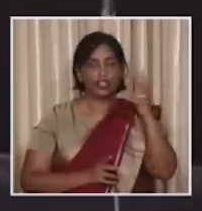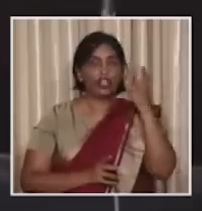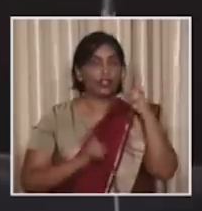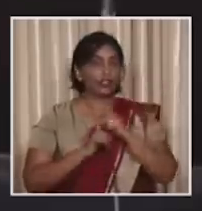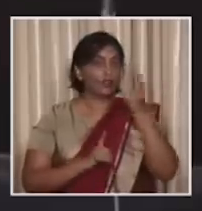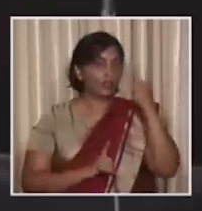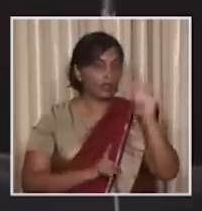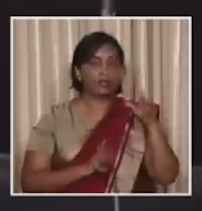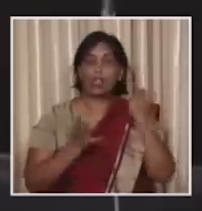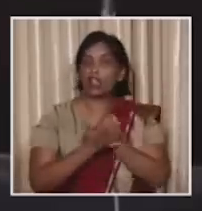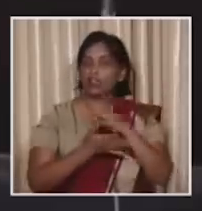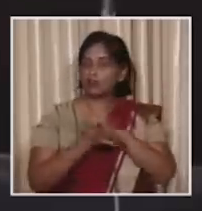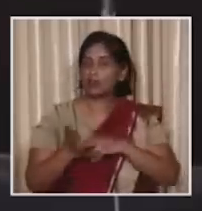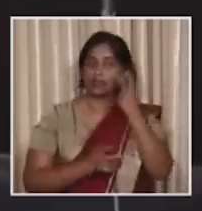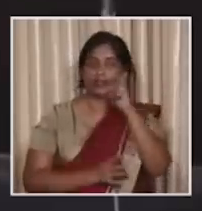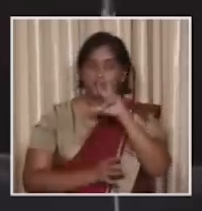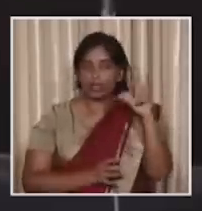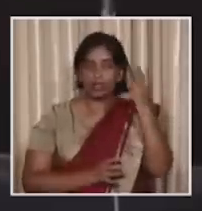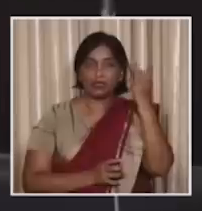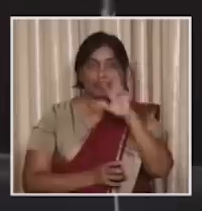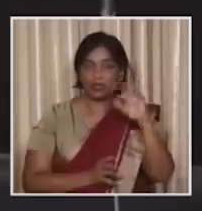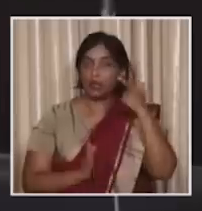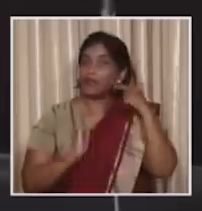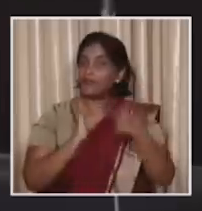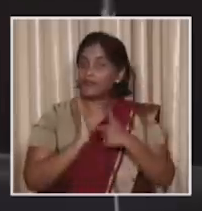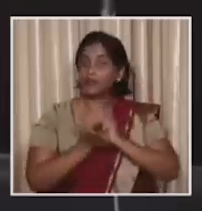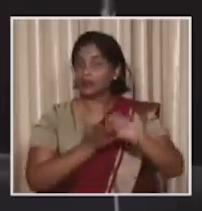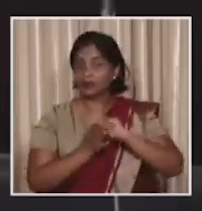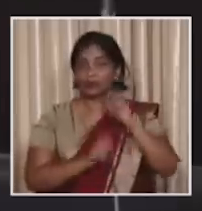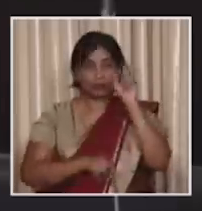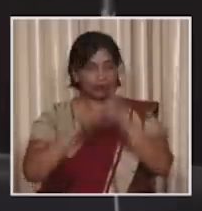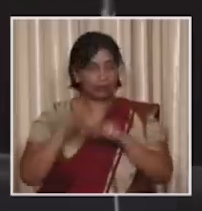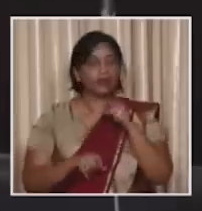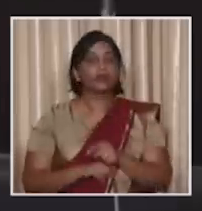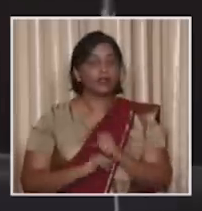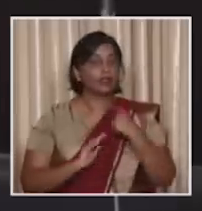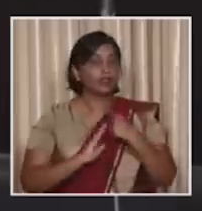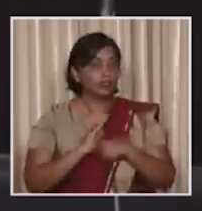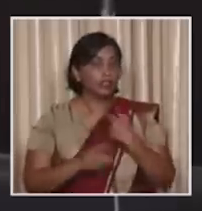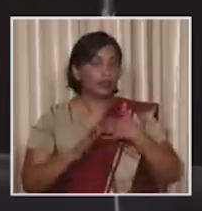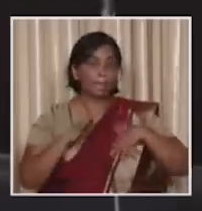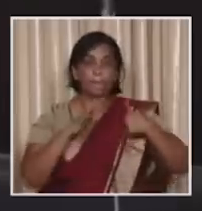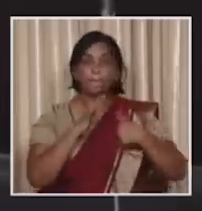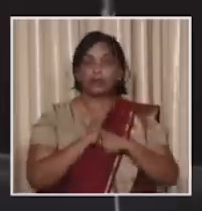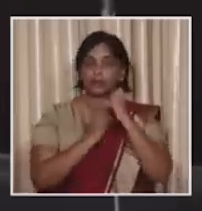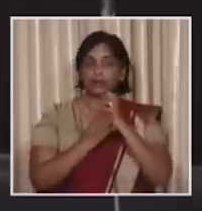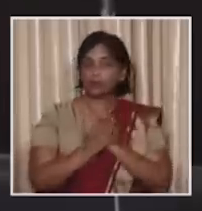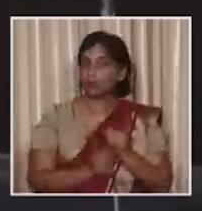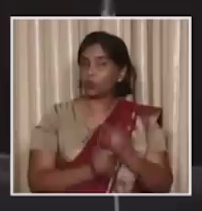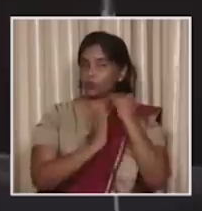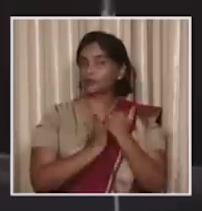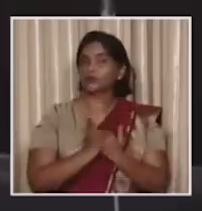2022/11/14 දෙනද ලිපිය මගින් 2018/19 ලිඛිත තරඟ විභාගය සමත් අයිතිමුකරුවන්ගෙන් ශ්‍රී ලංකා විදුහල්පති සේවා ව්‍යවස්ථාවේ